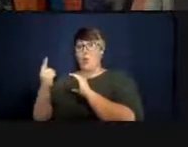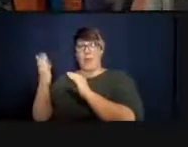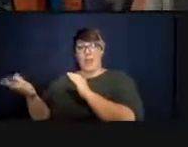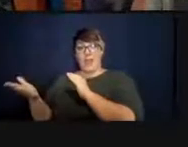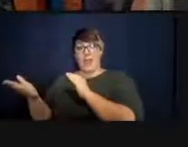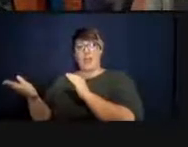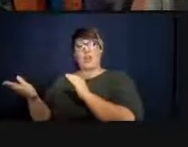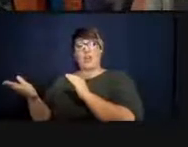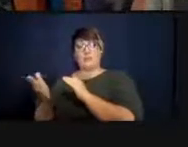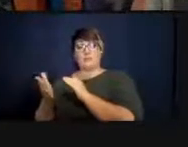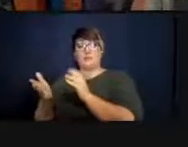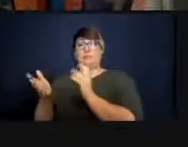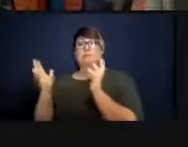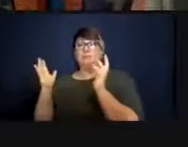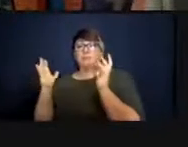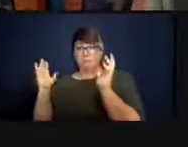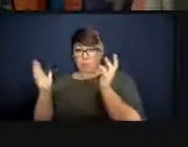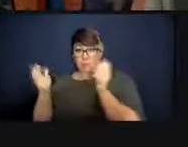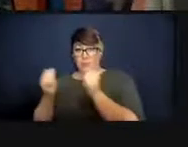ametoa